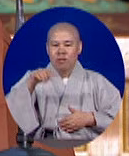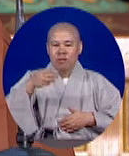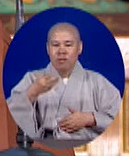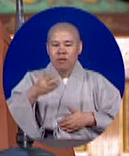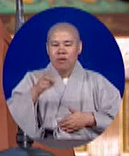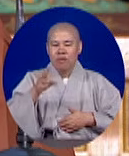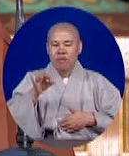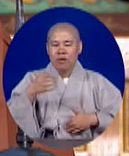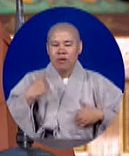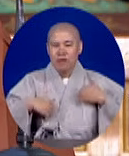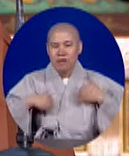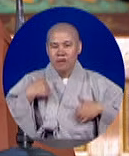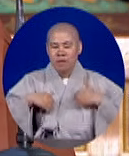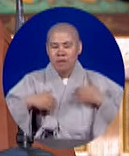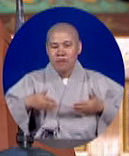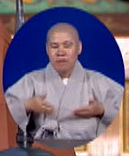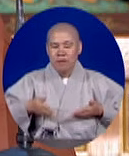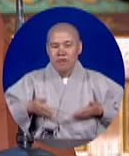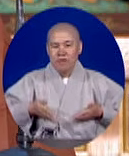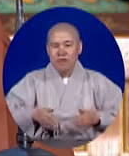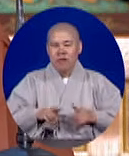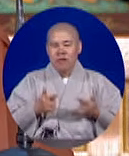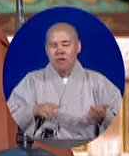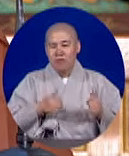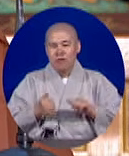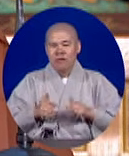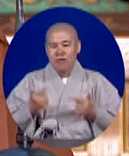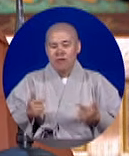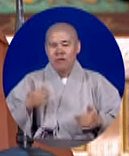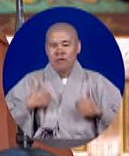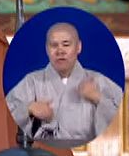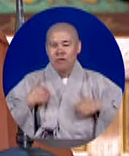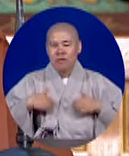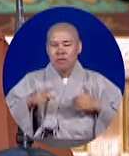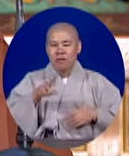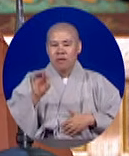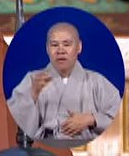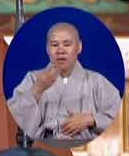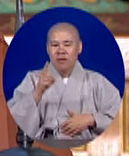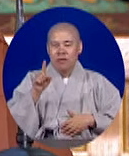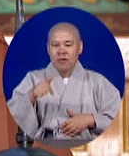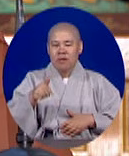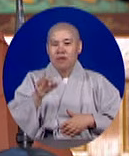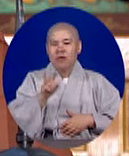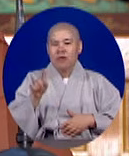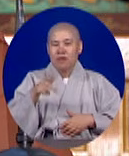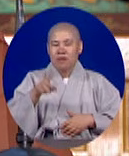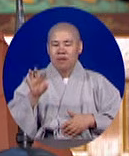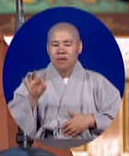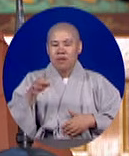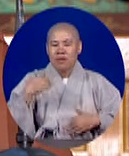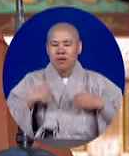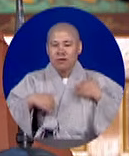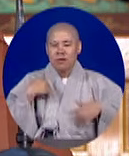상락아정의 즐거움이 있어요. 그래서 이걸 믿고 닦는 게 불자입니다.